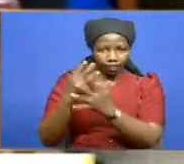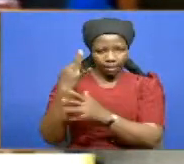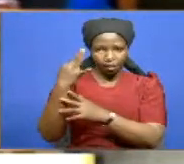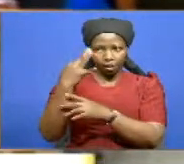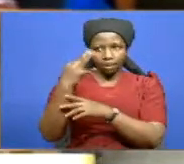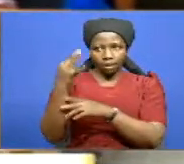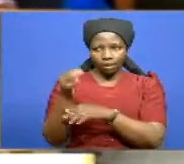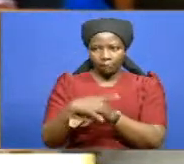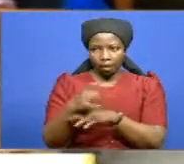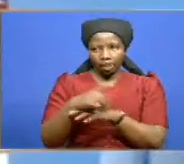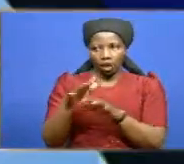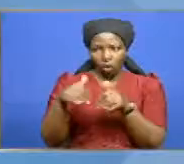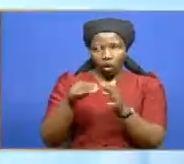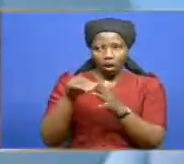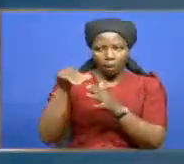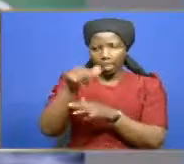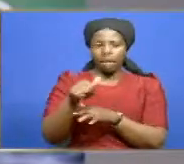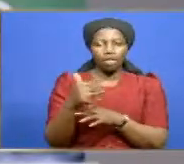kwa njia ya ulaghai.